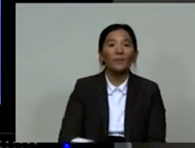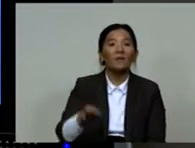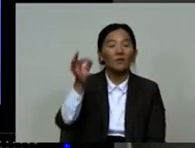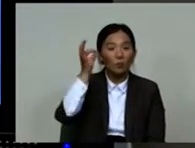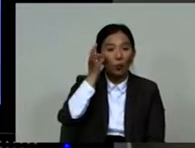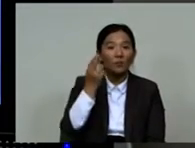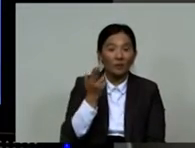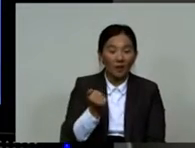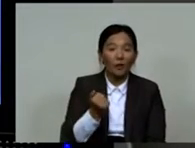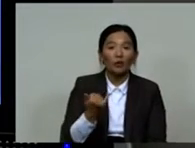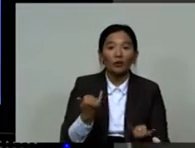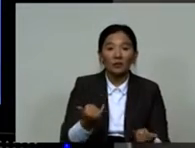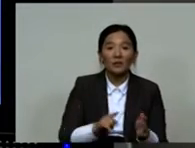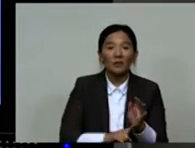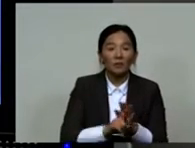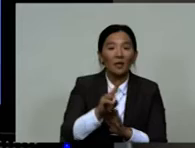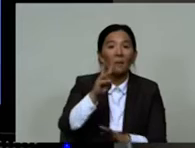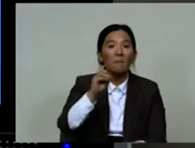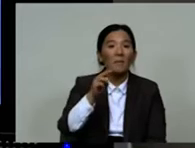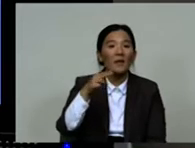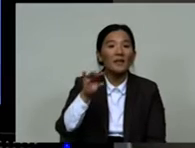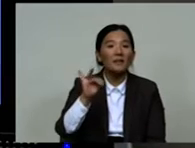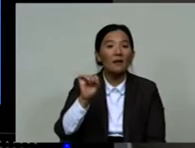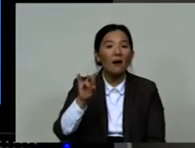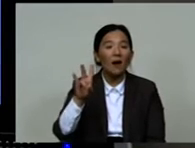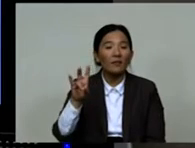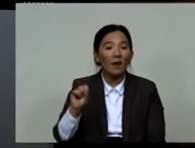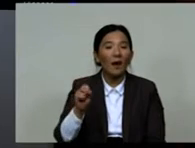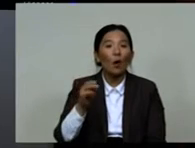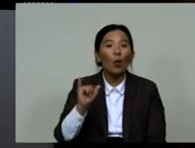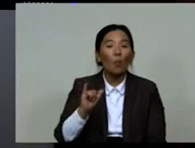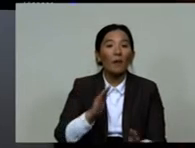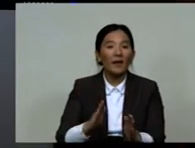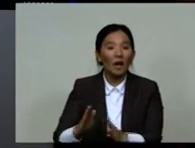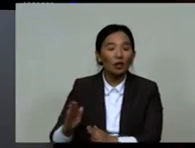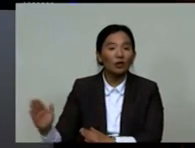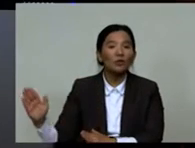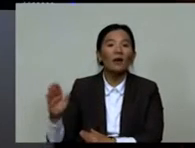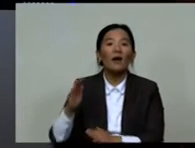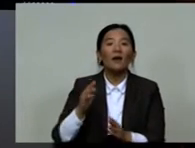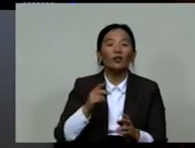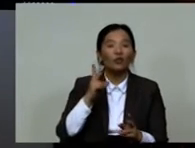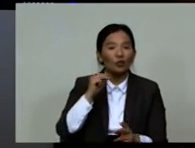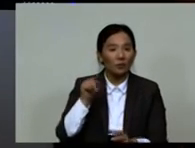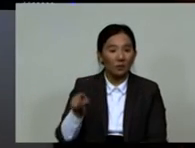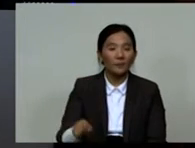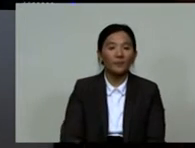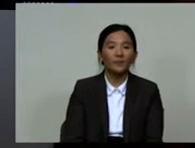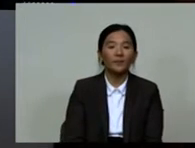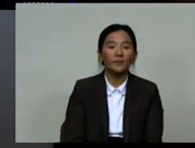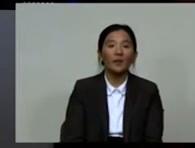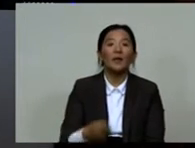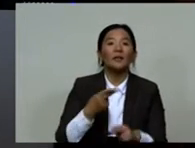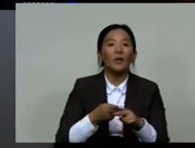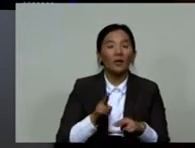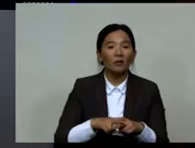Вспомнили, да, ребят? Теперь медиана. Что такое медиана упорядоченного ряда чисел? Для